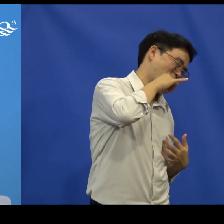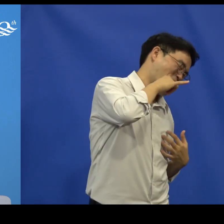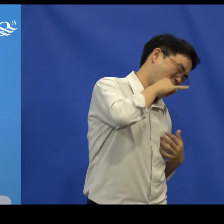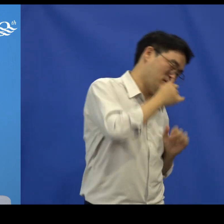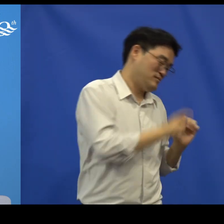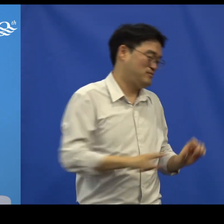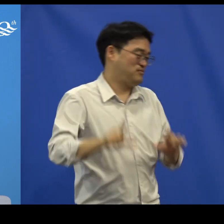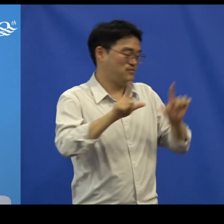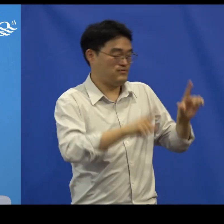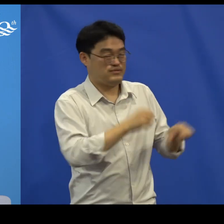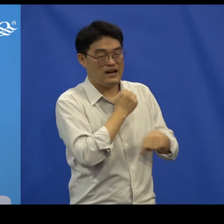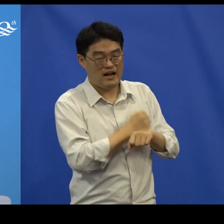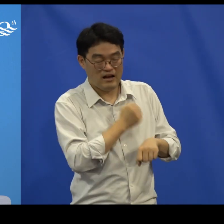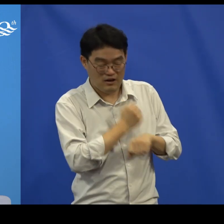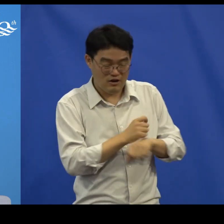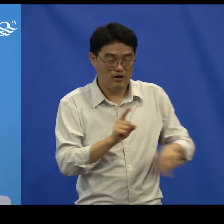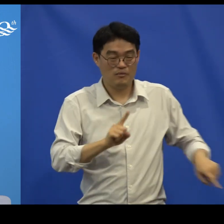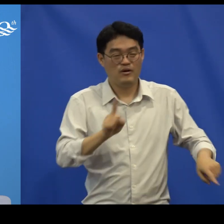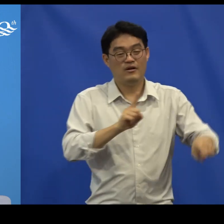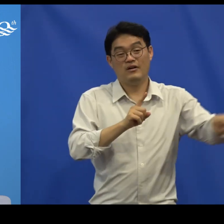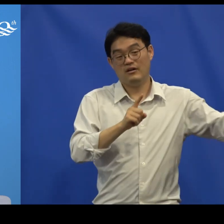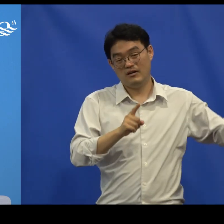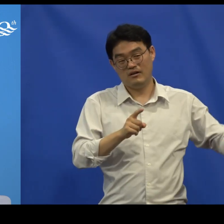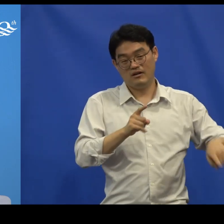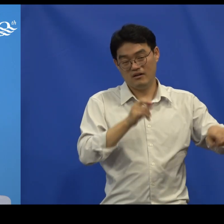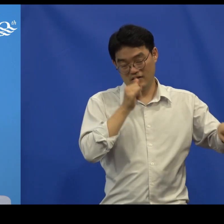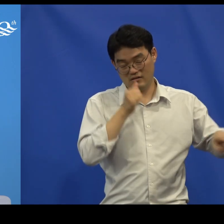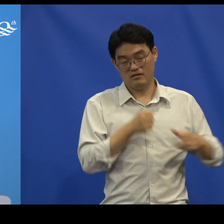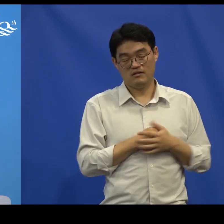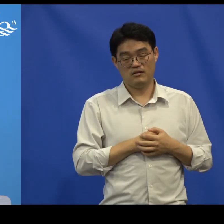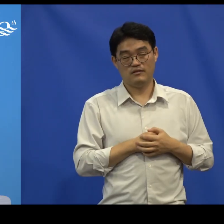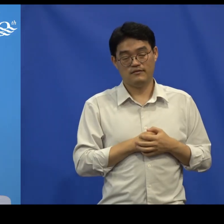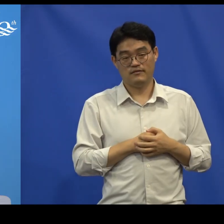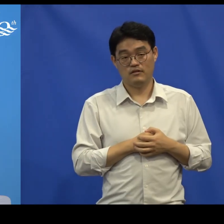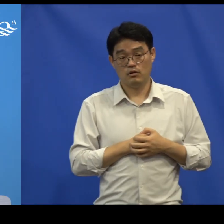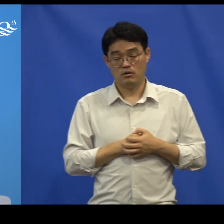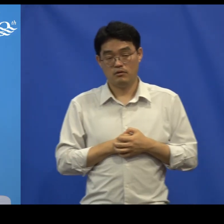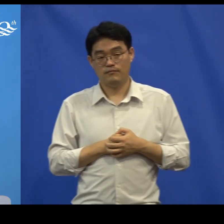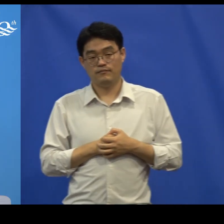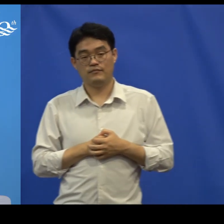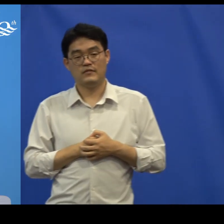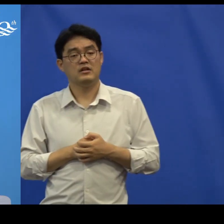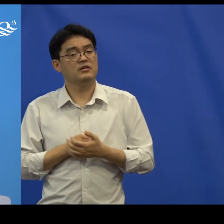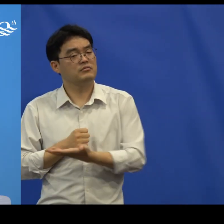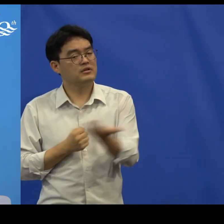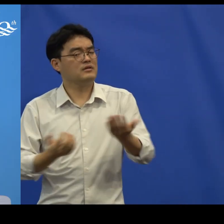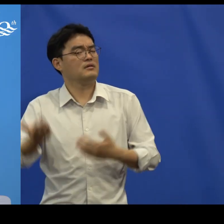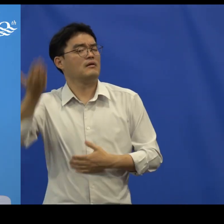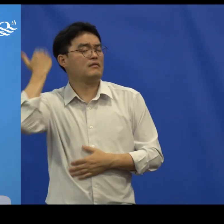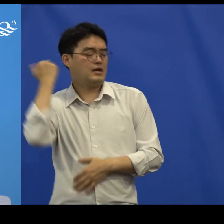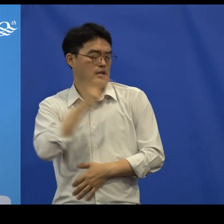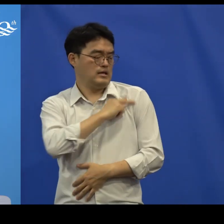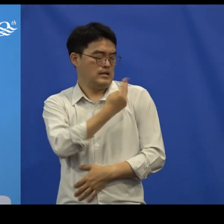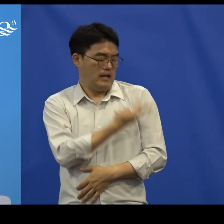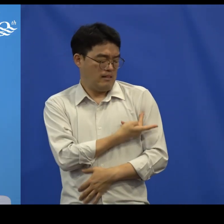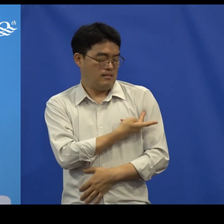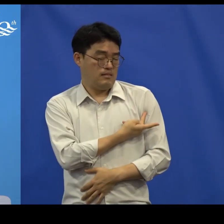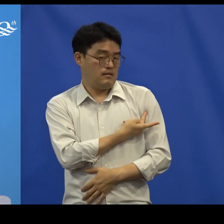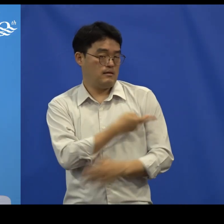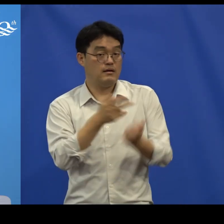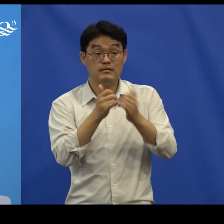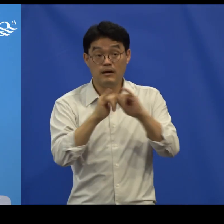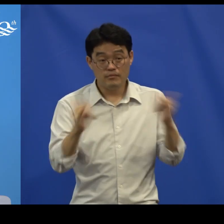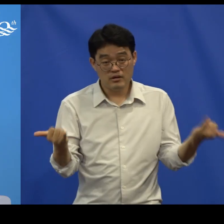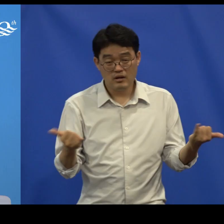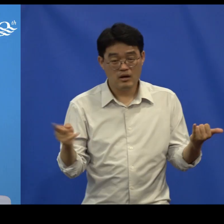이상한 옛날에 다민 선교회나 극단적 종말론자라는 모든 것들을 그만두고